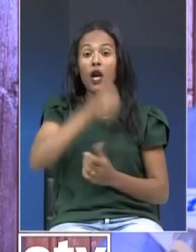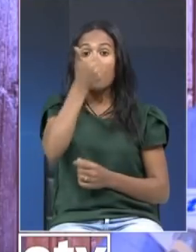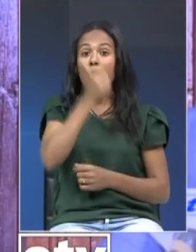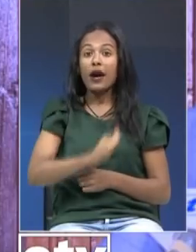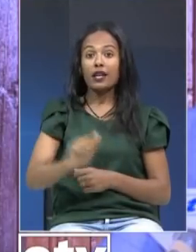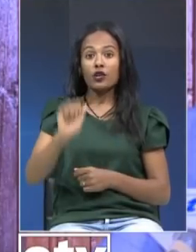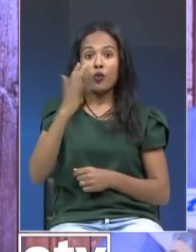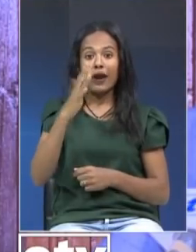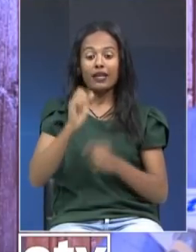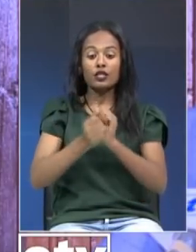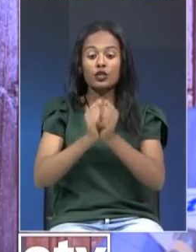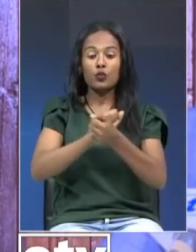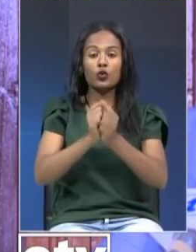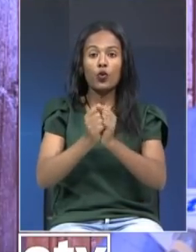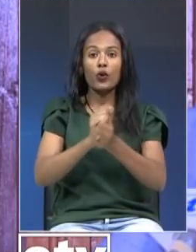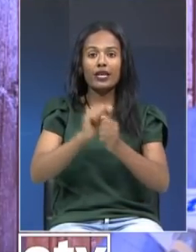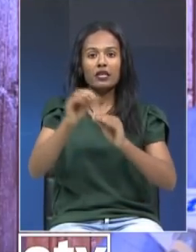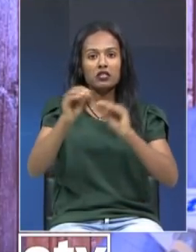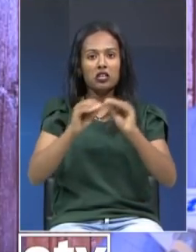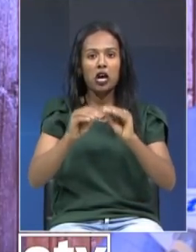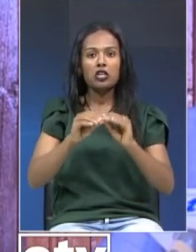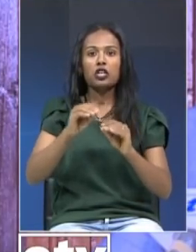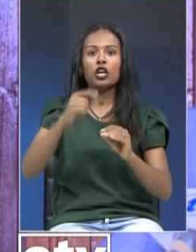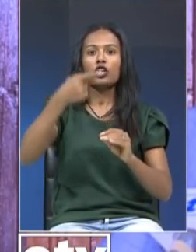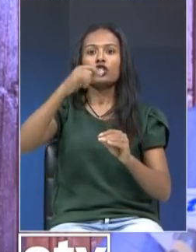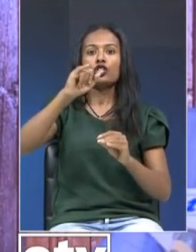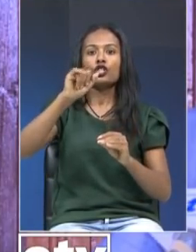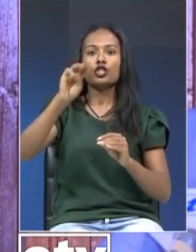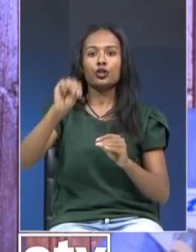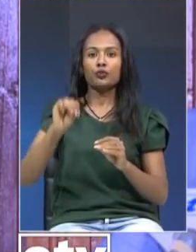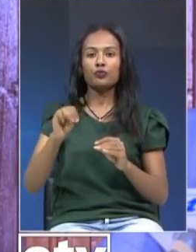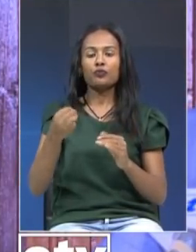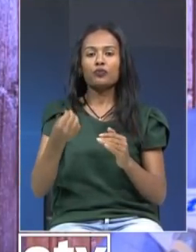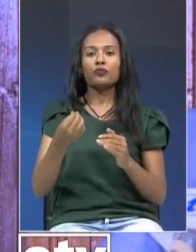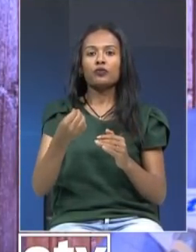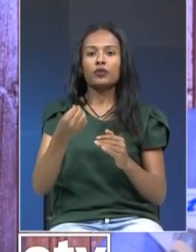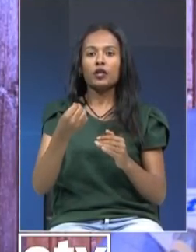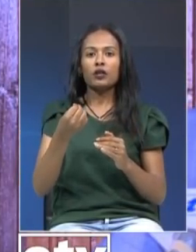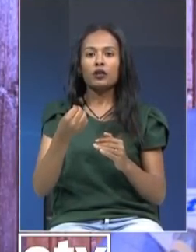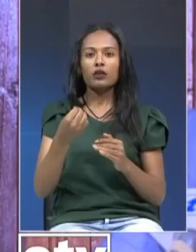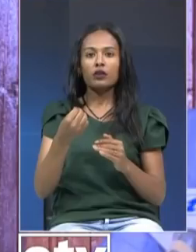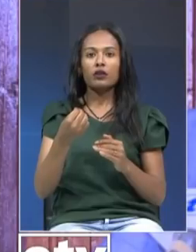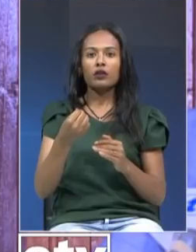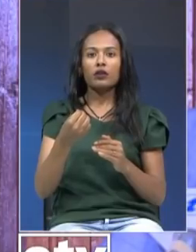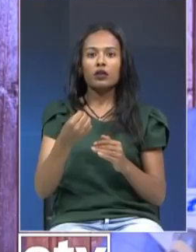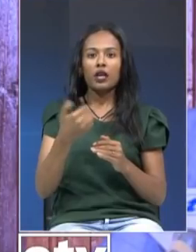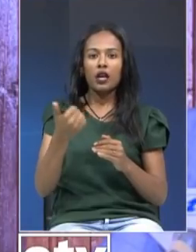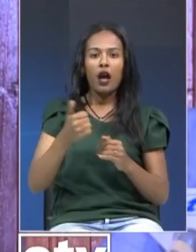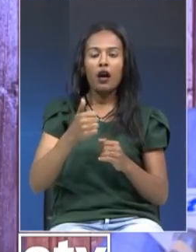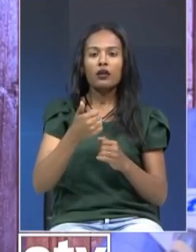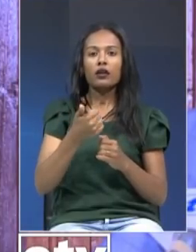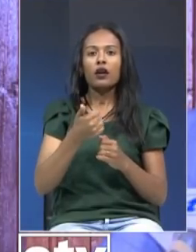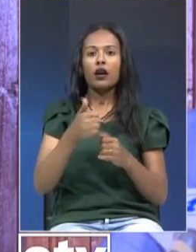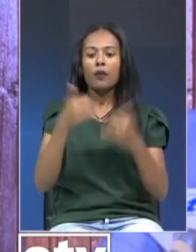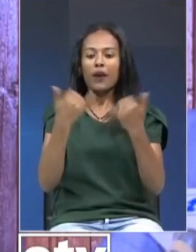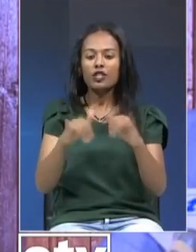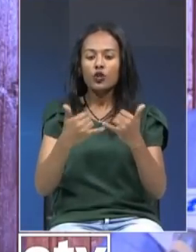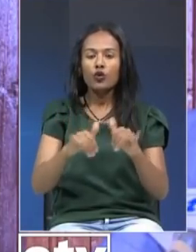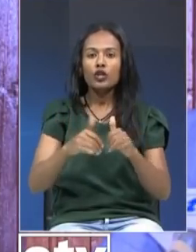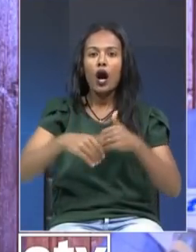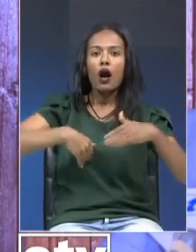ማንኛውም አይነት ስፖርታዊ እንቅስቃሴዎች፣ ጂም ቤቶች፣ የፑል እና የተለያየ